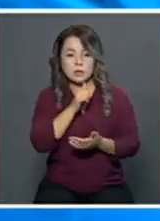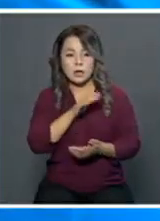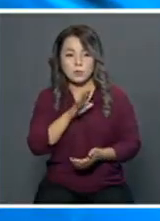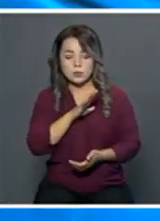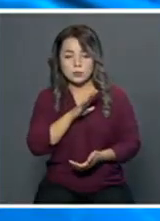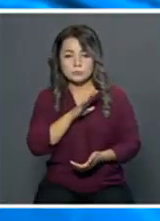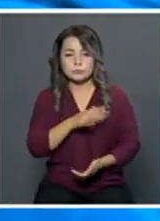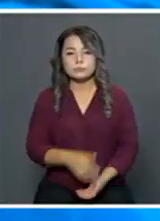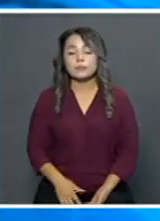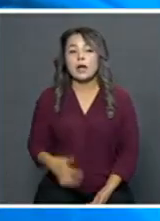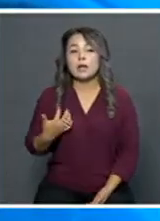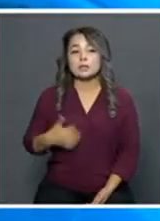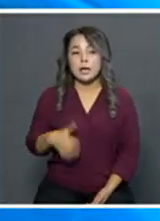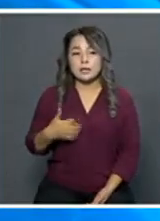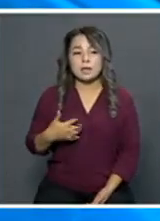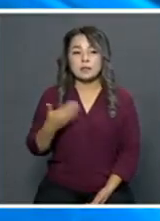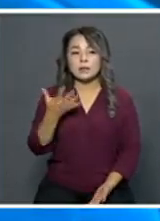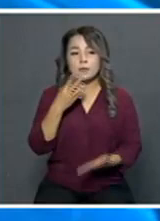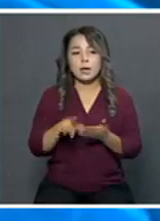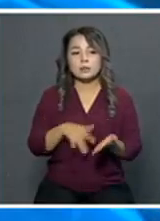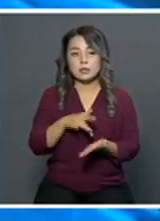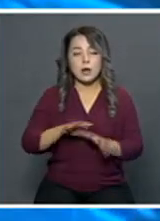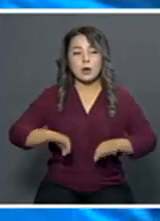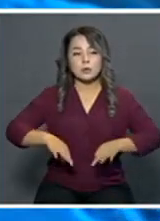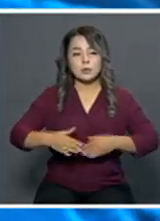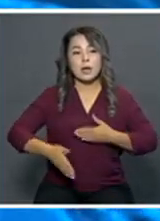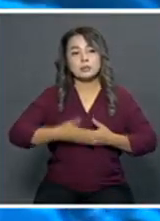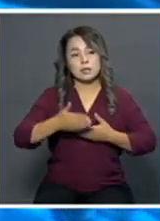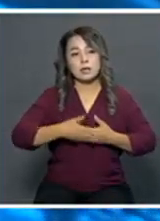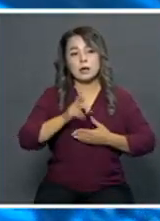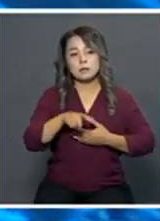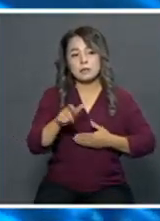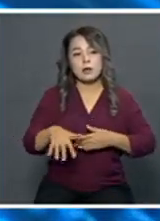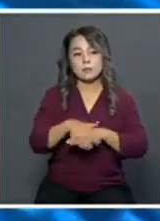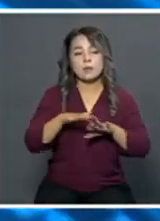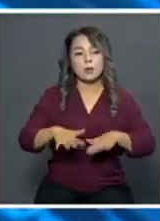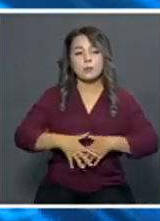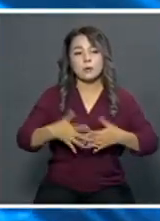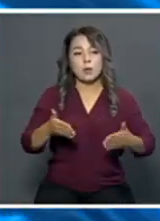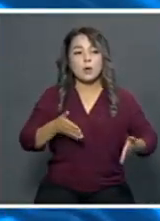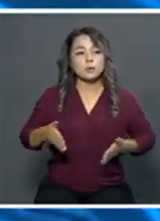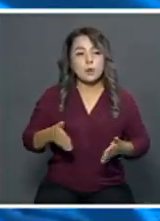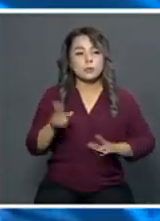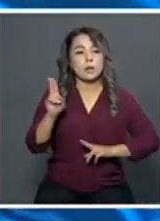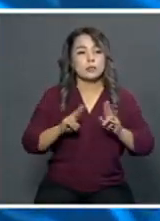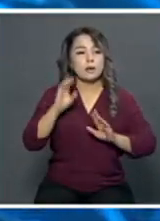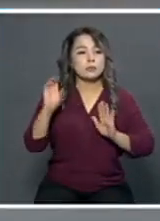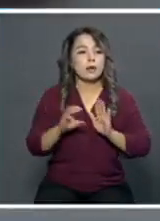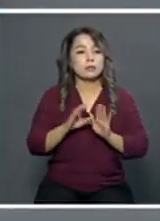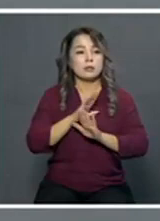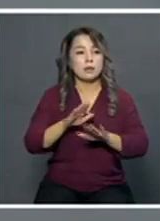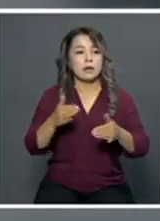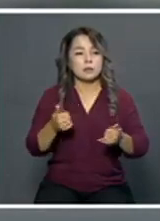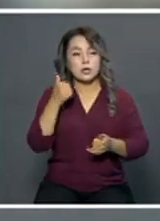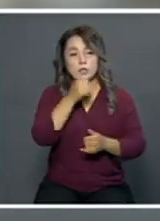Ал Таразда мерекелік кортежге қатысқан көліктердің иелері жауапқа тартылды. Олардың басым бөлігі жол ережелерін ескермеген. Бұл